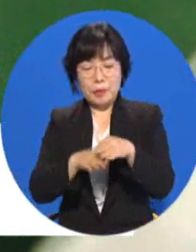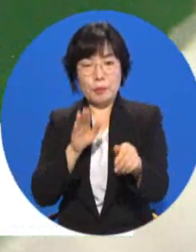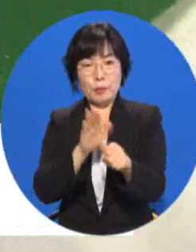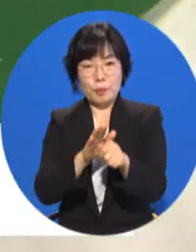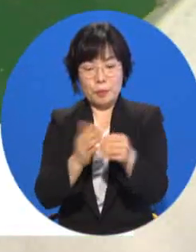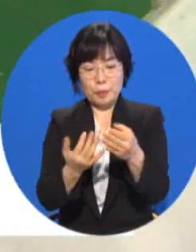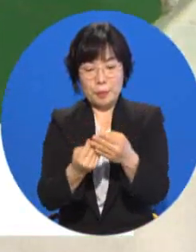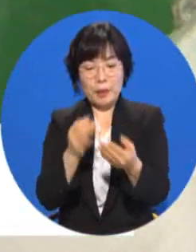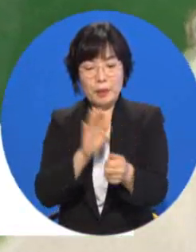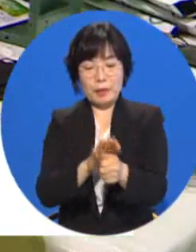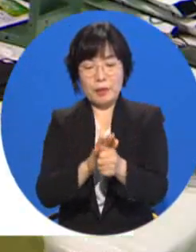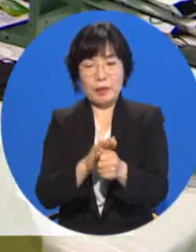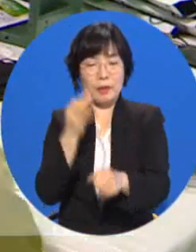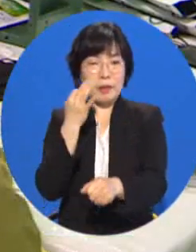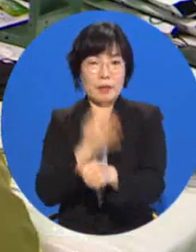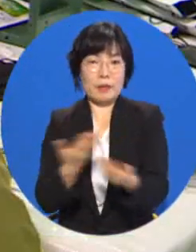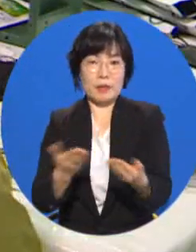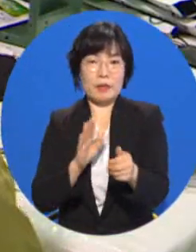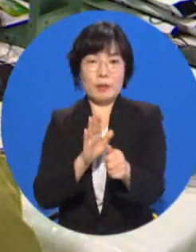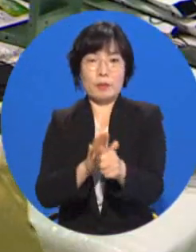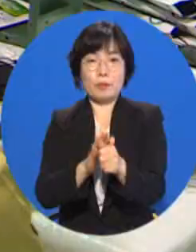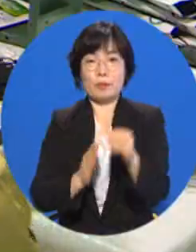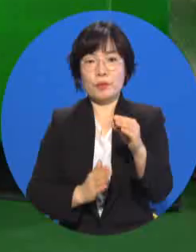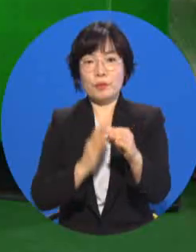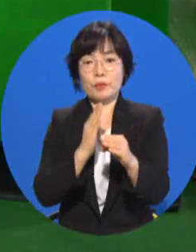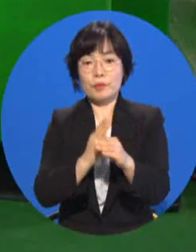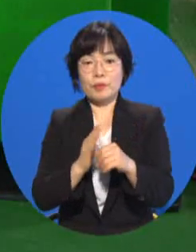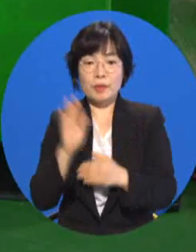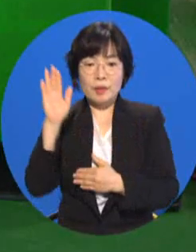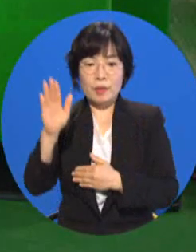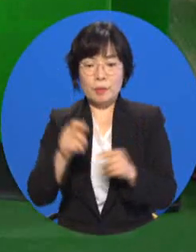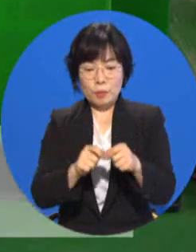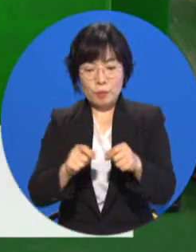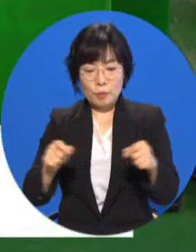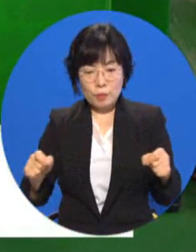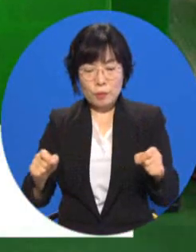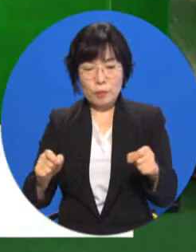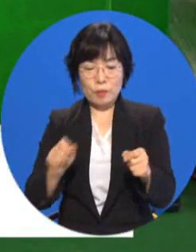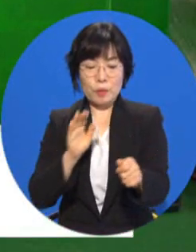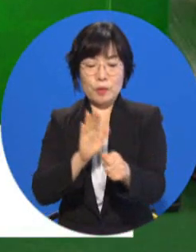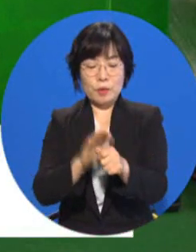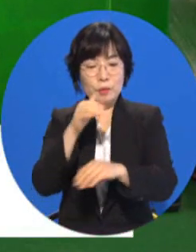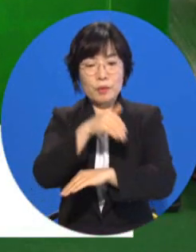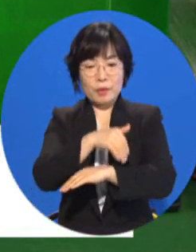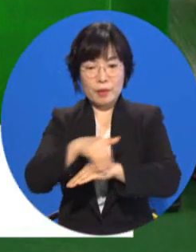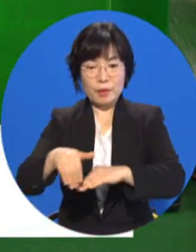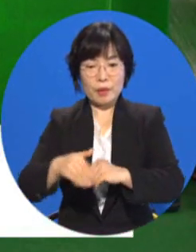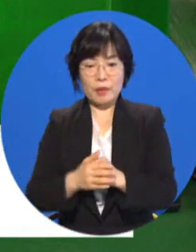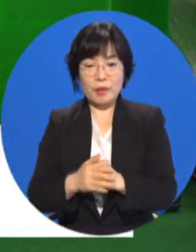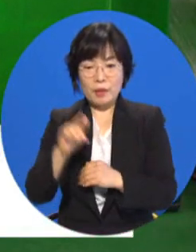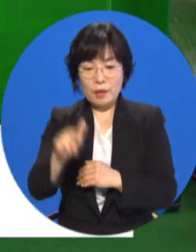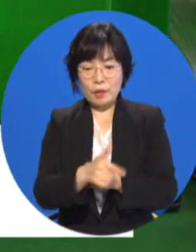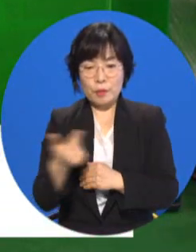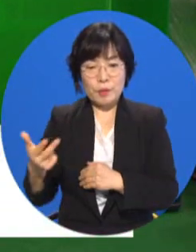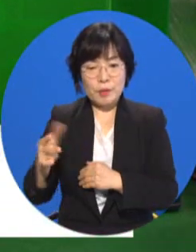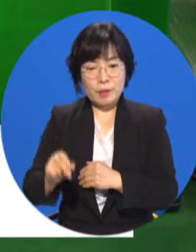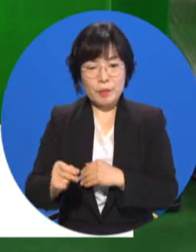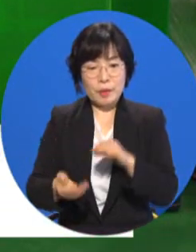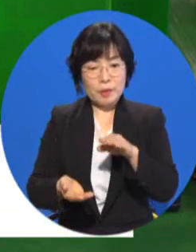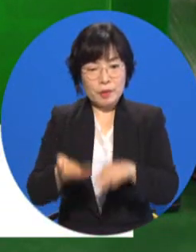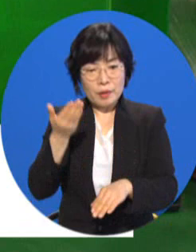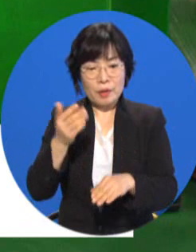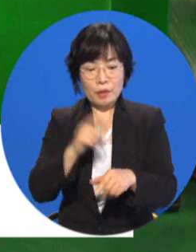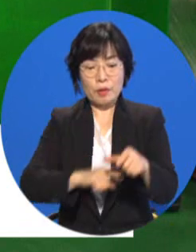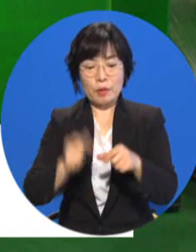세고 포장하는 단순 작업을 맡았습니다. 앞으로 장기적으로 지원할 계획이고 하루에 약 7만